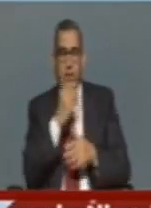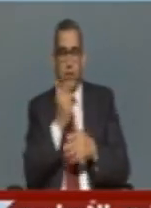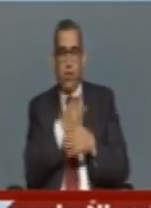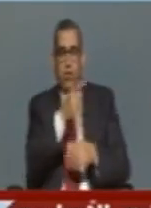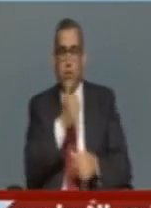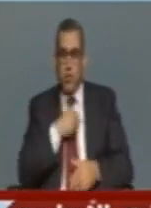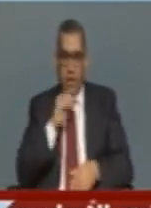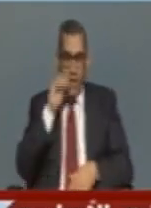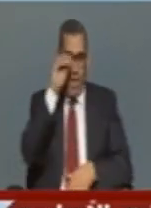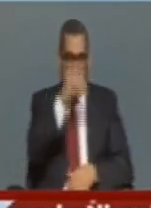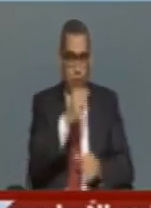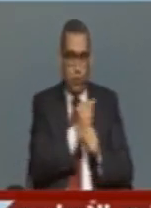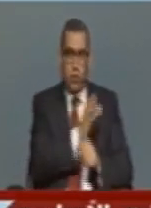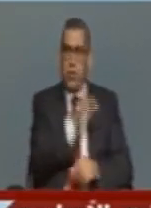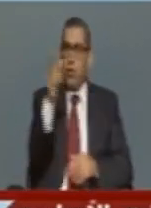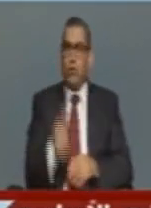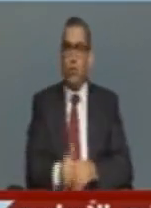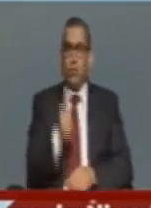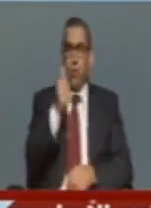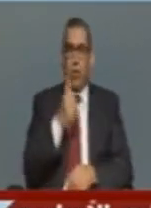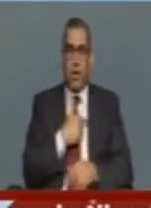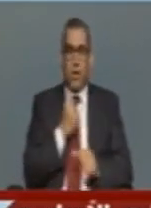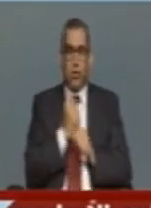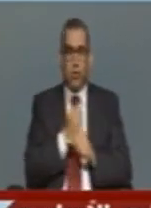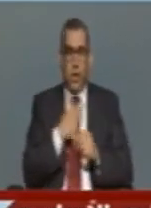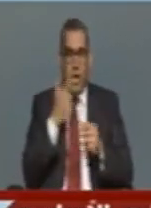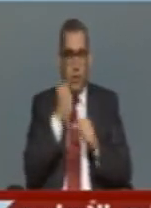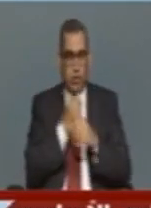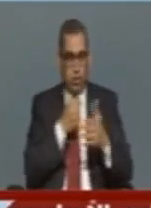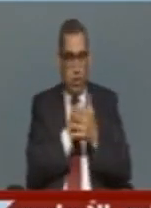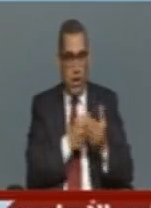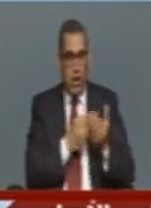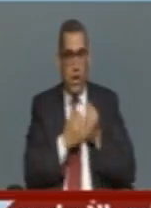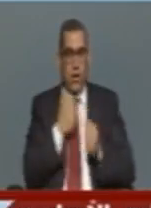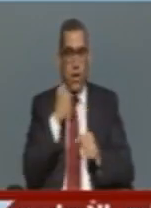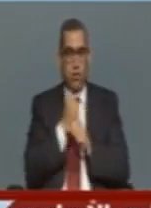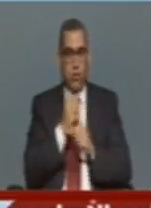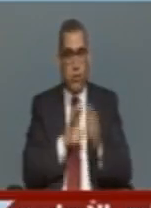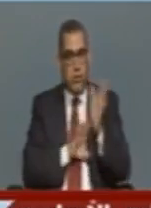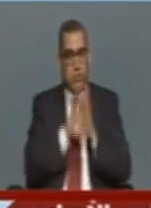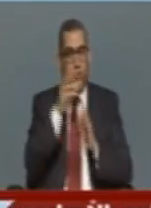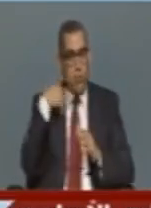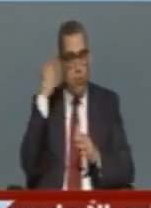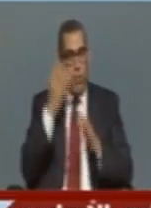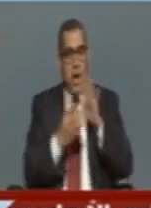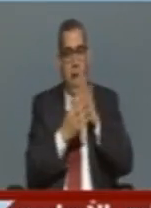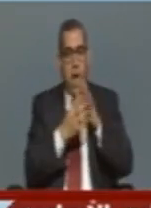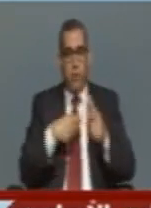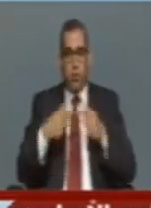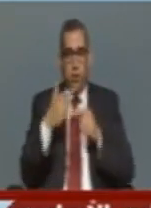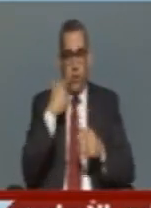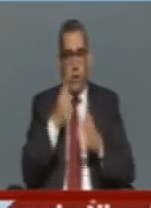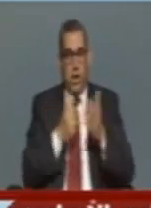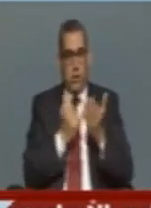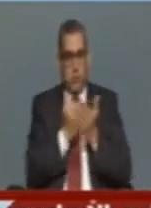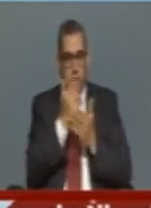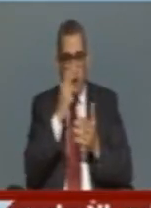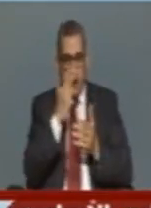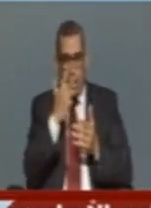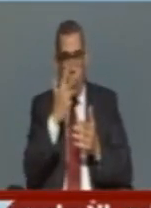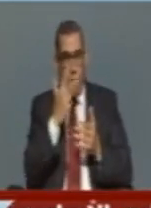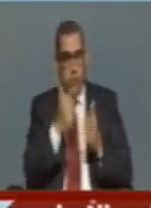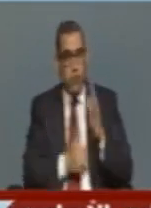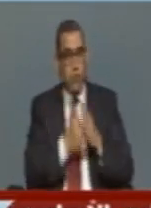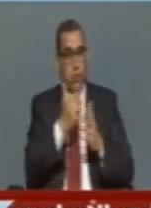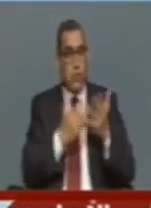هو قبل ما يتخرج محجوز للعمل، وكمان عنده فرصة الالتحاق بالجامعات التكنولوجية لو هو عايز يكمل التعليم.